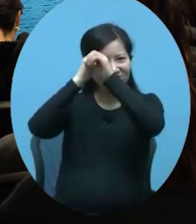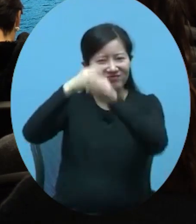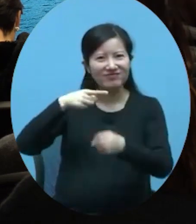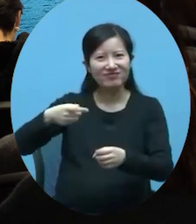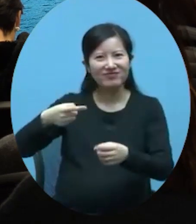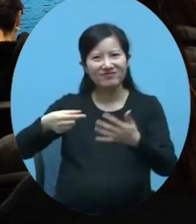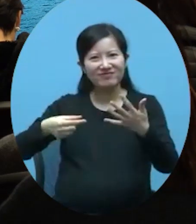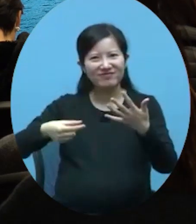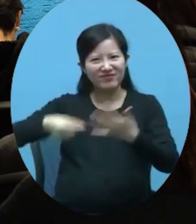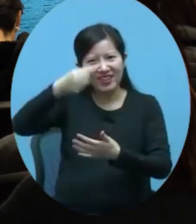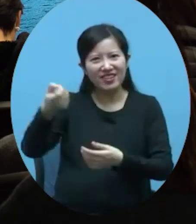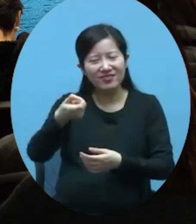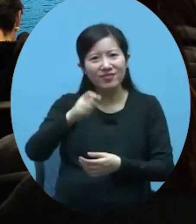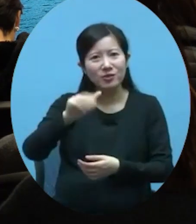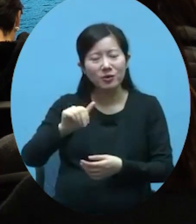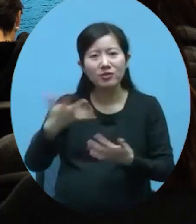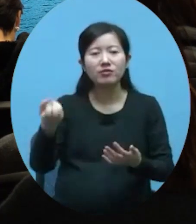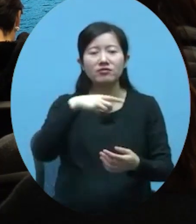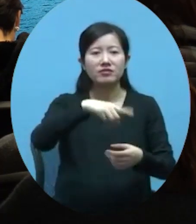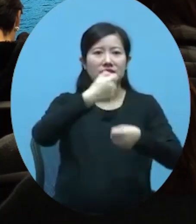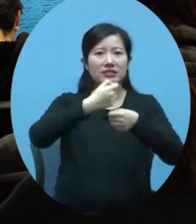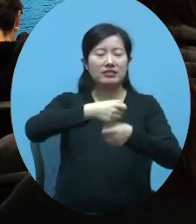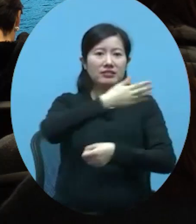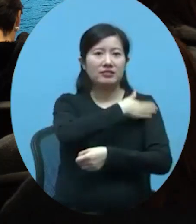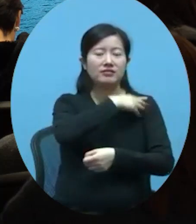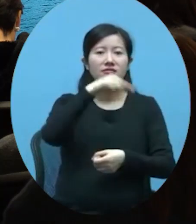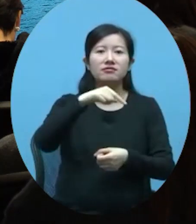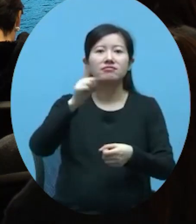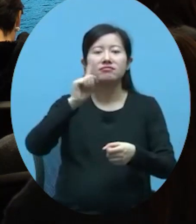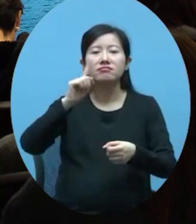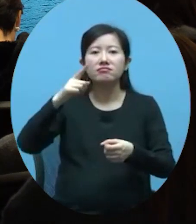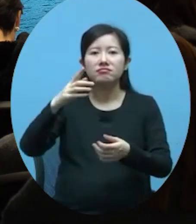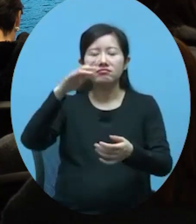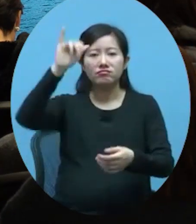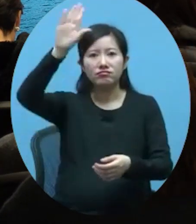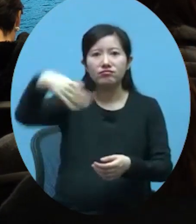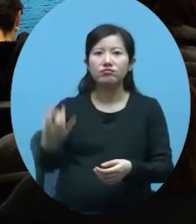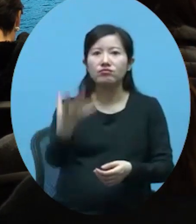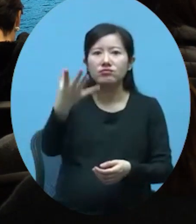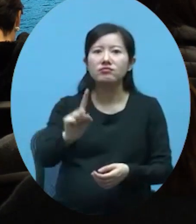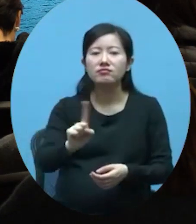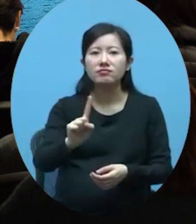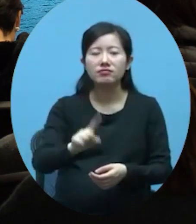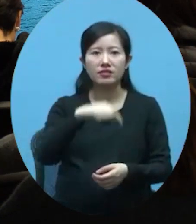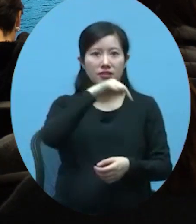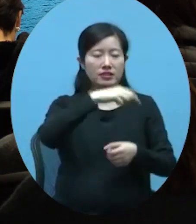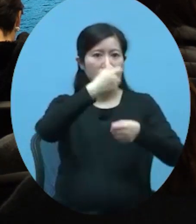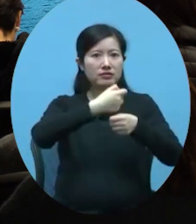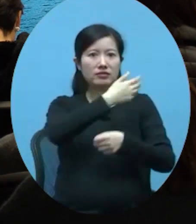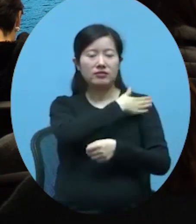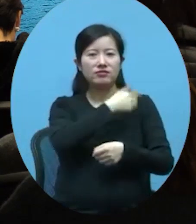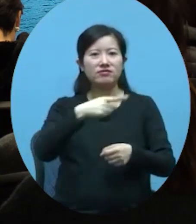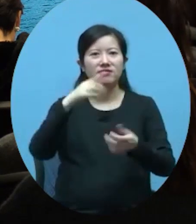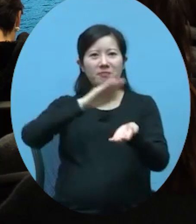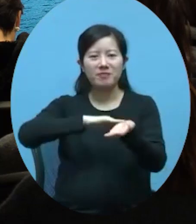敏度还有我想问一下他的国籍是什么第三条问题就是想问一下这个外容他在潜伏期